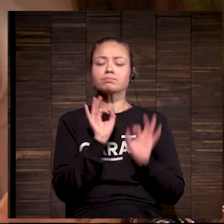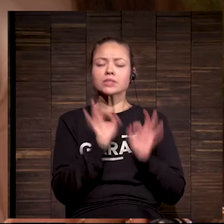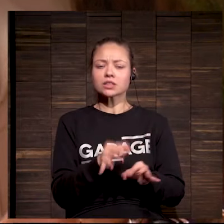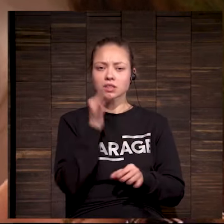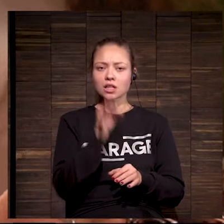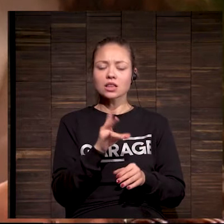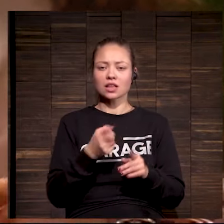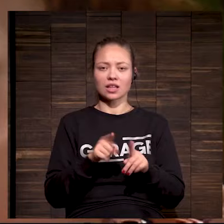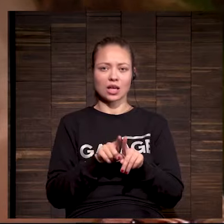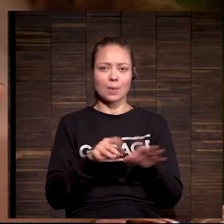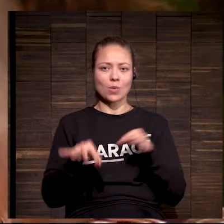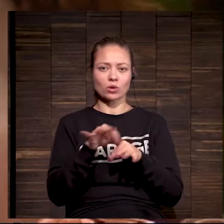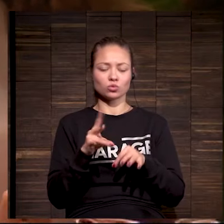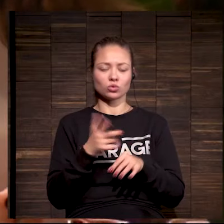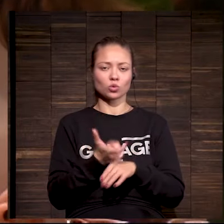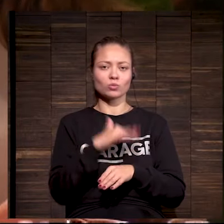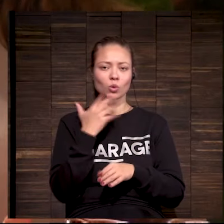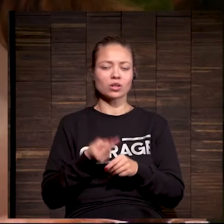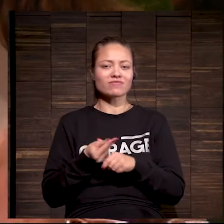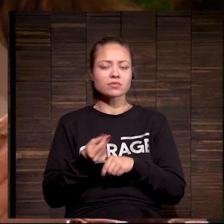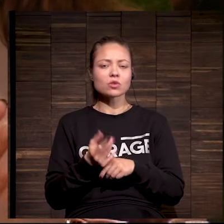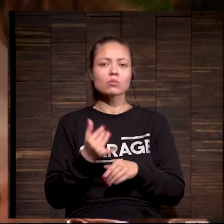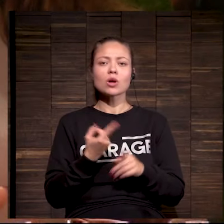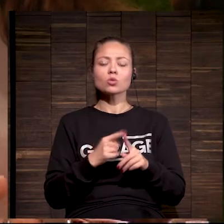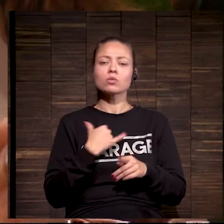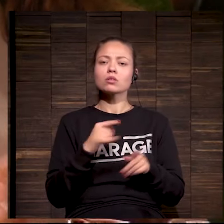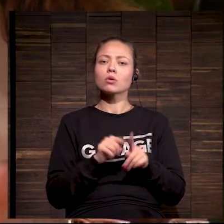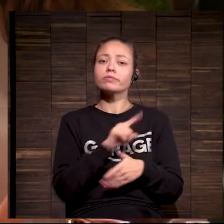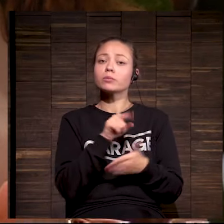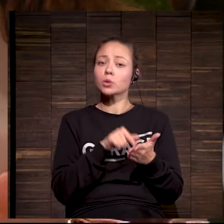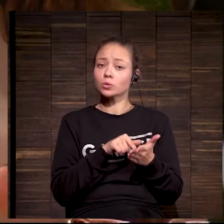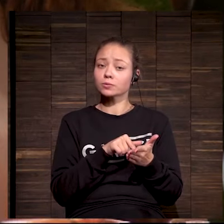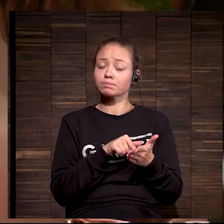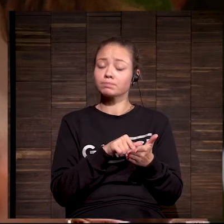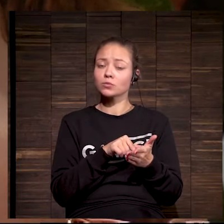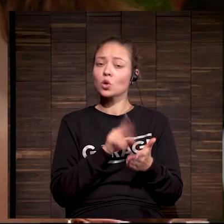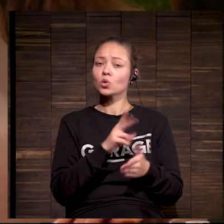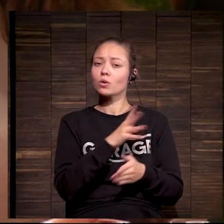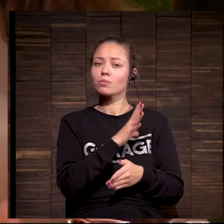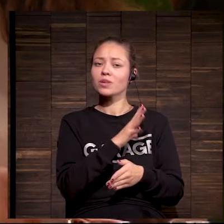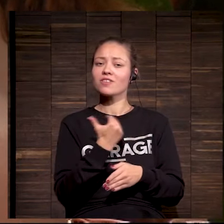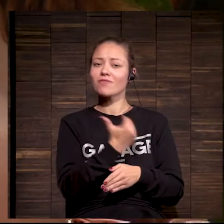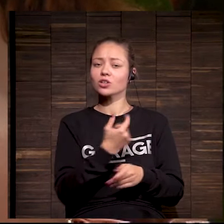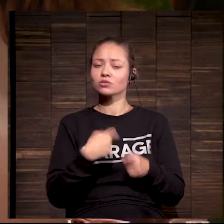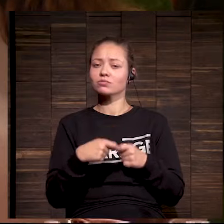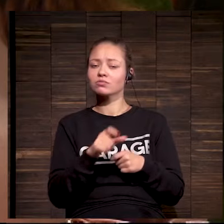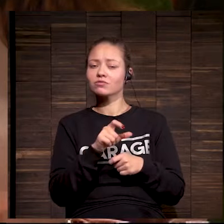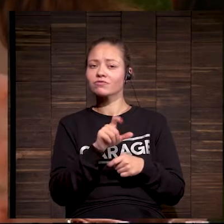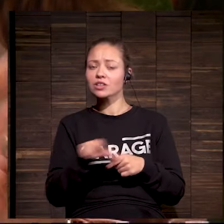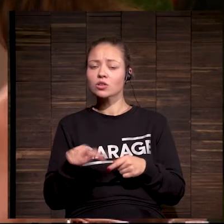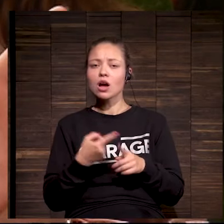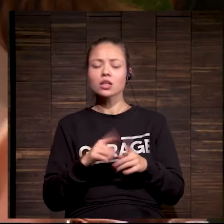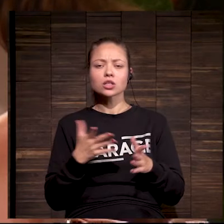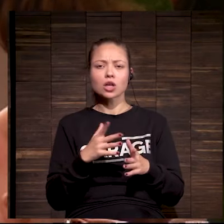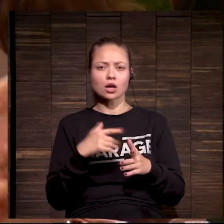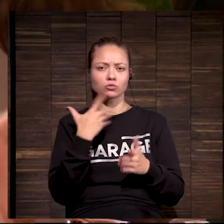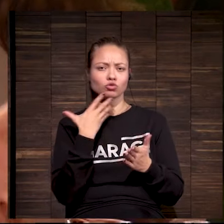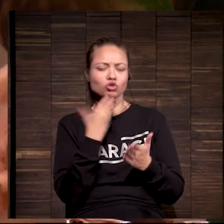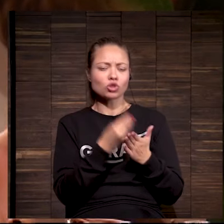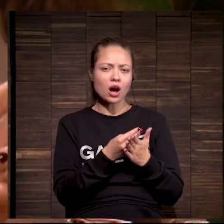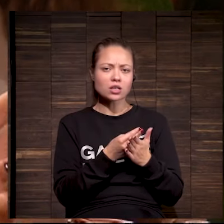проекты нужно очень много инвестиций поэтому у меня прагматичный вопрос кто были ваши инвесторы это какие-то частные компании правительство